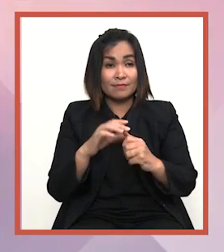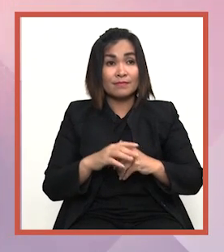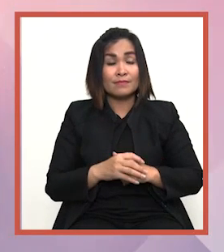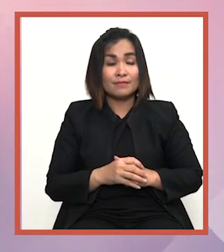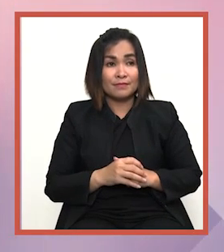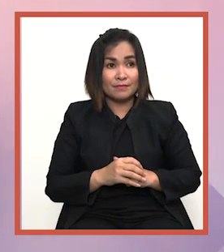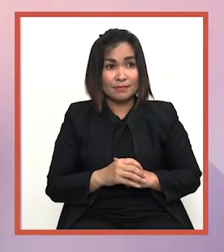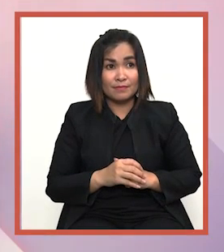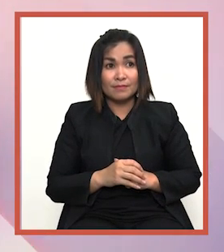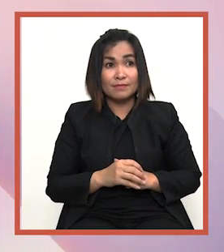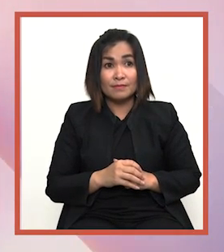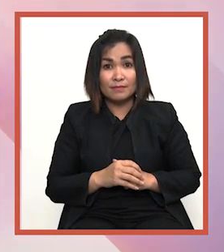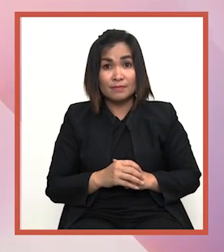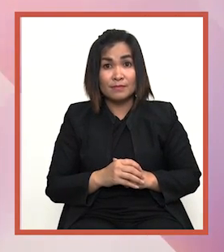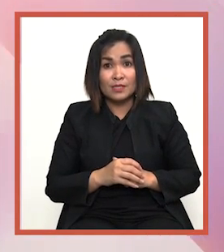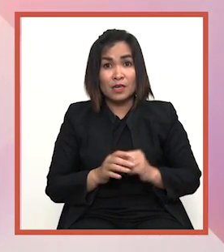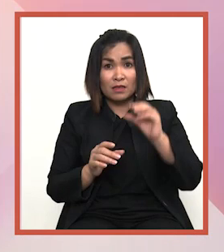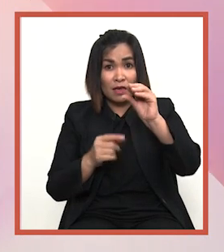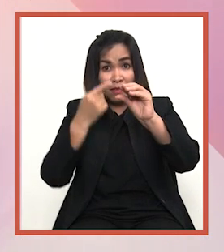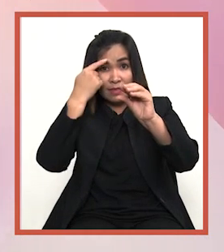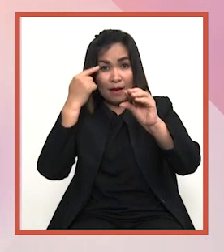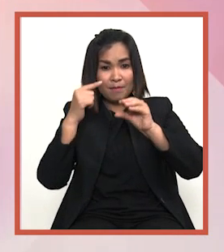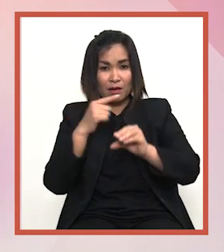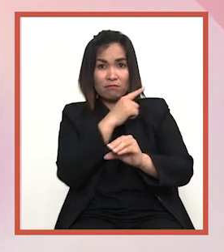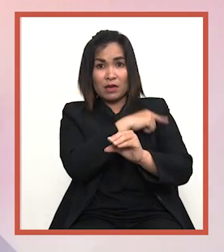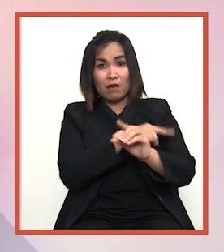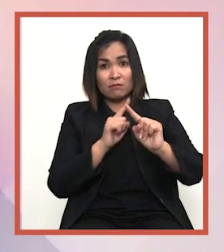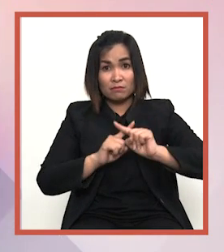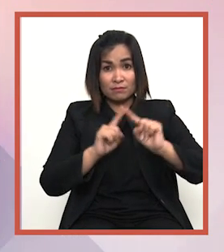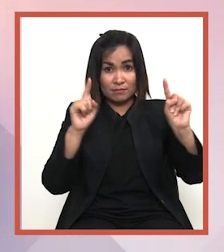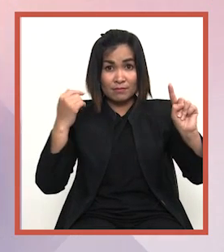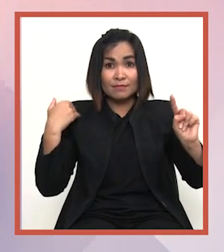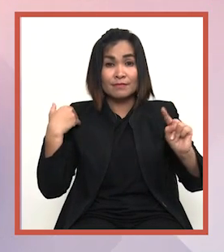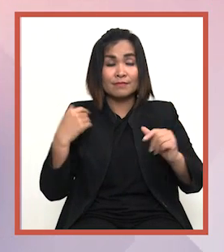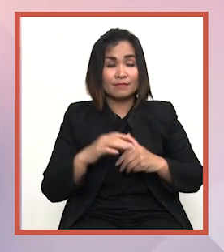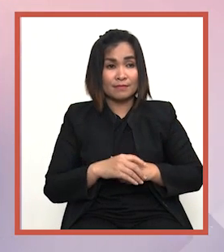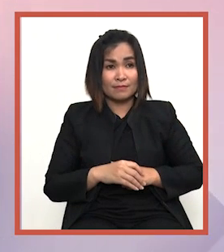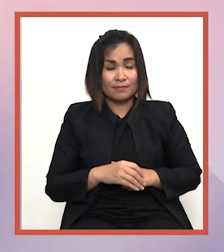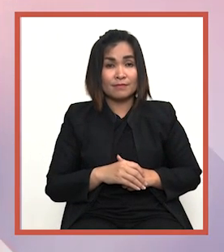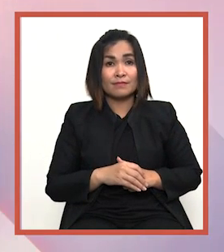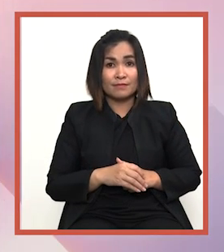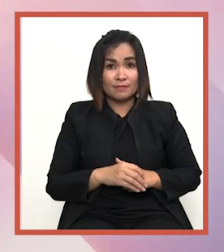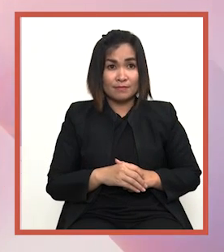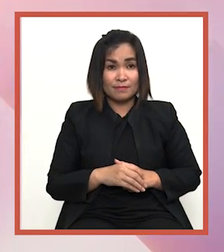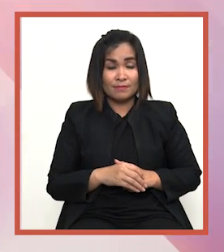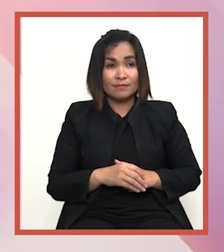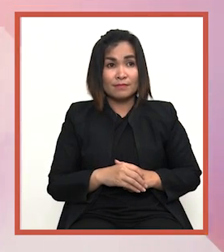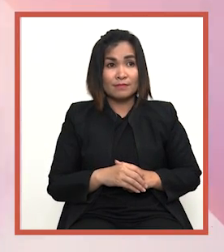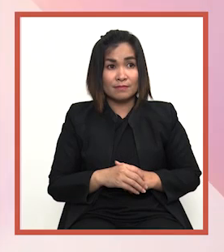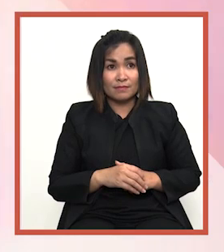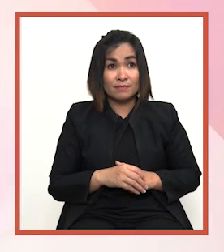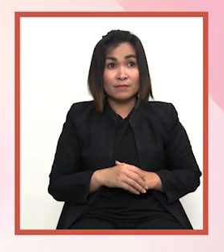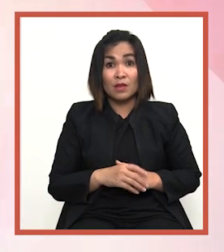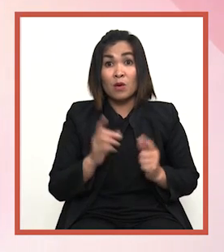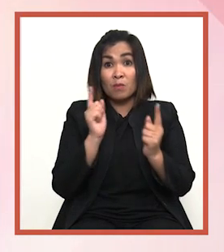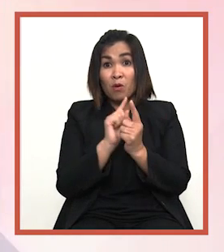ะลักษณะจะแตกต่างจากจุดต่อไม่แยกสายนะครับนะโดยสังเกตเห็นได้ชัดเจนใช่ไหมครับนะฮะจ